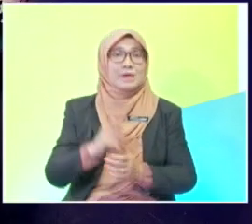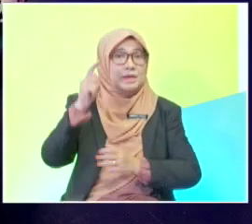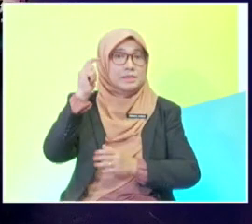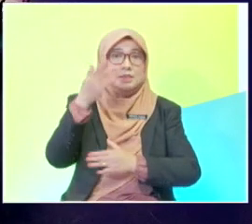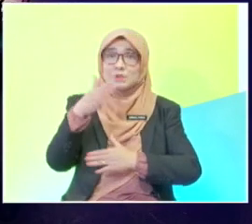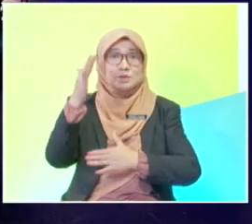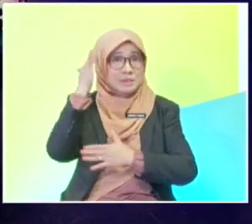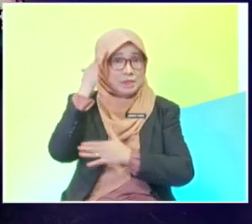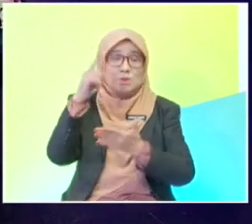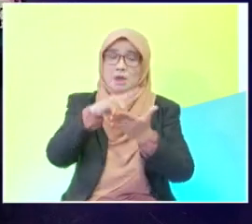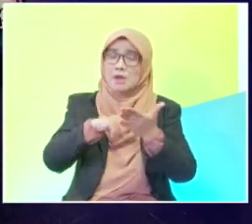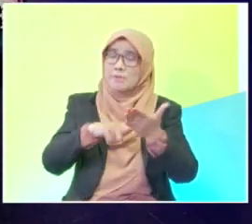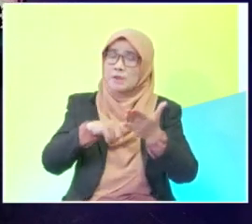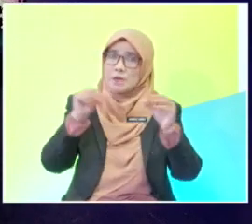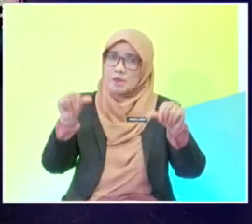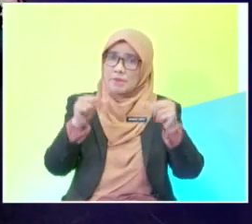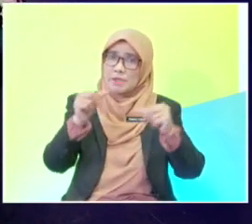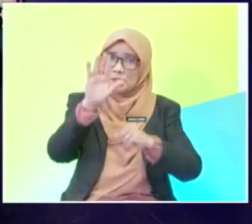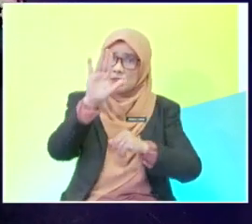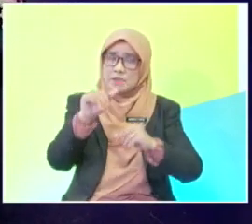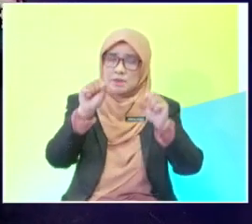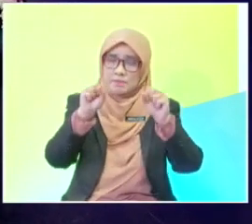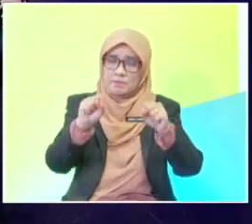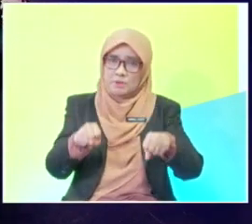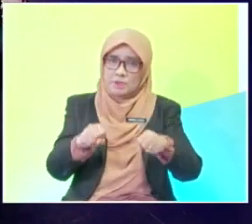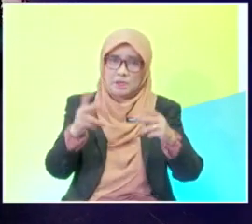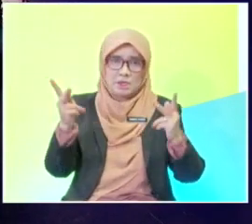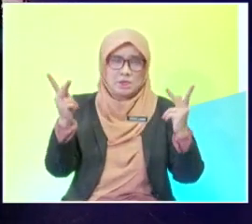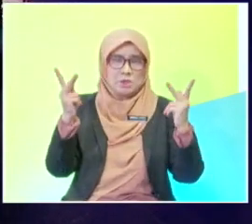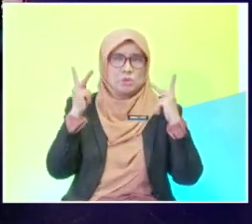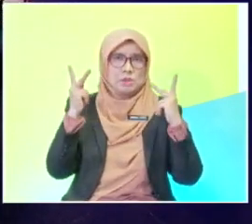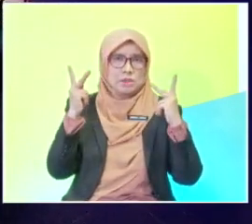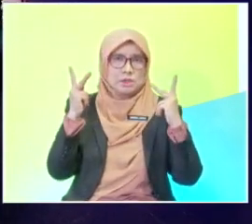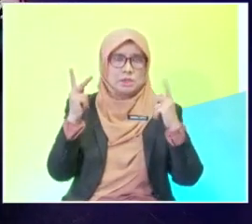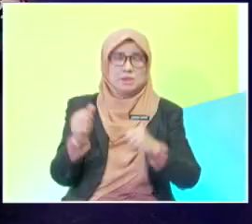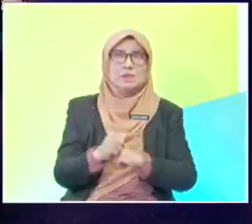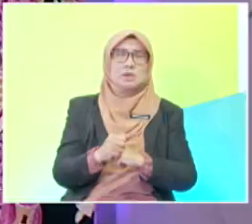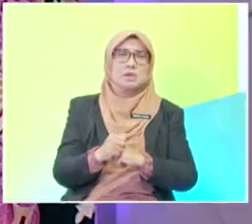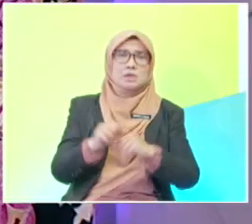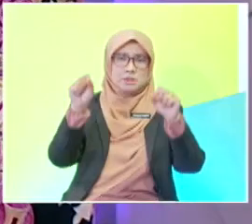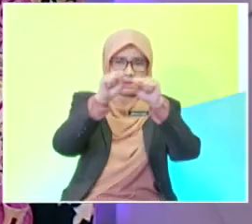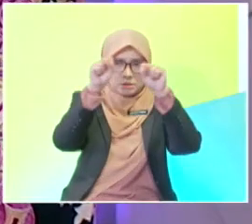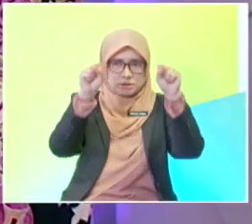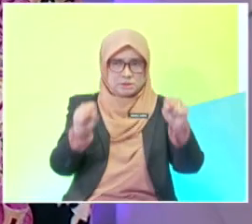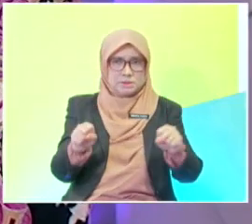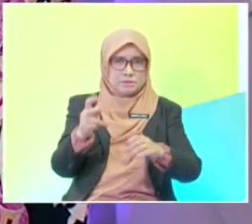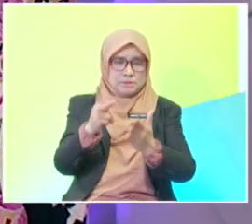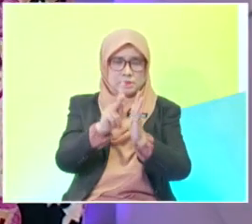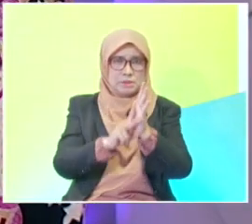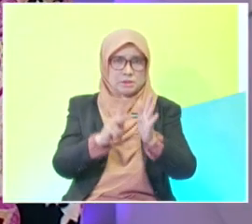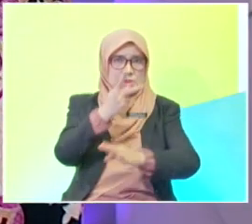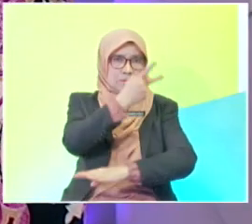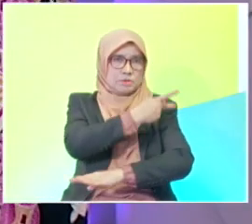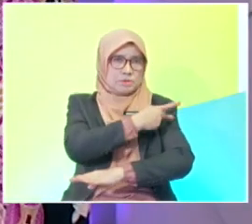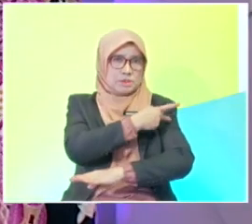kan apakah amalan yang boleh menguatkan sistem keimunan, melemahkan sistem keimunan. Cuba Hanif bagi cikgu amalan yang